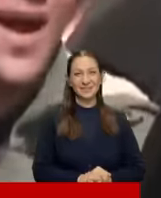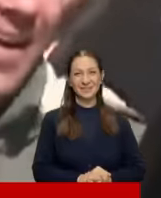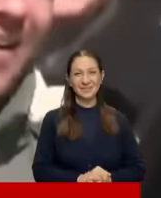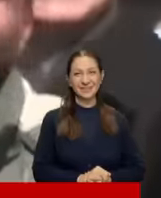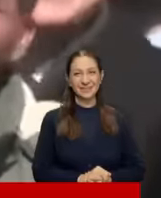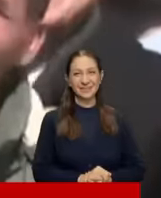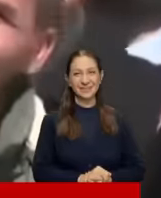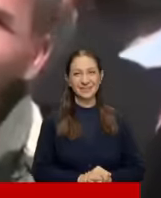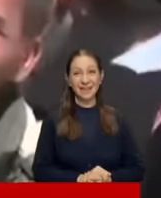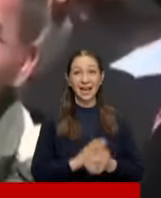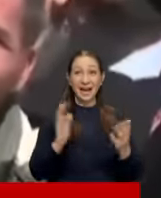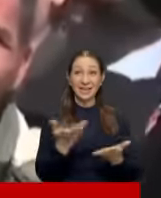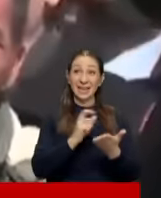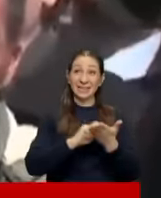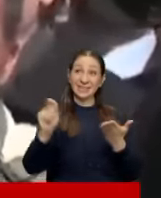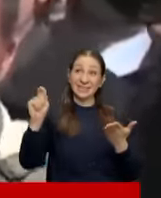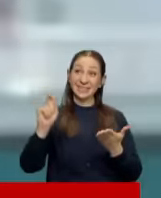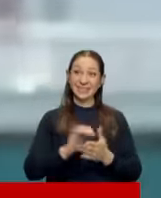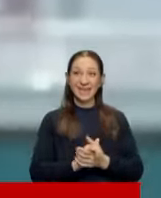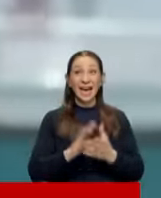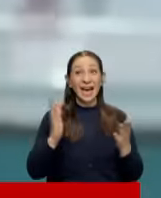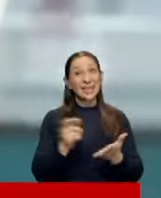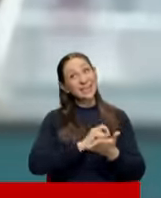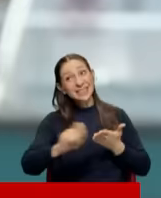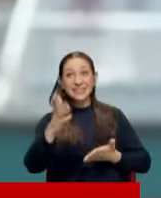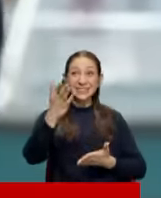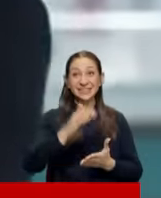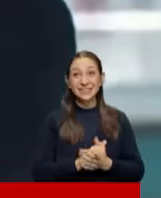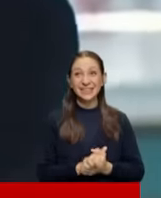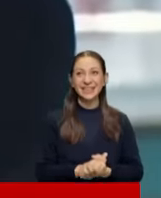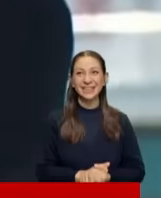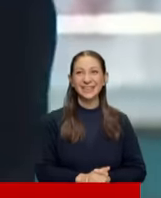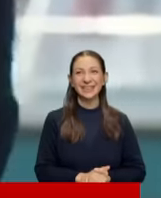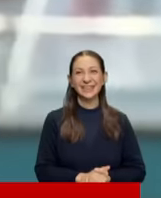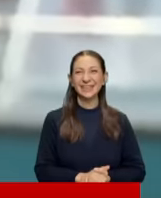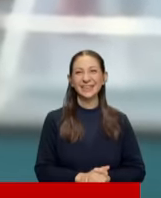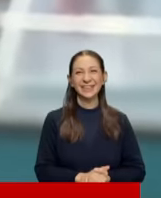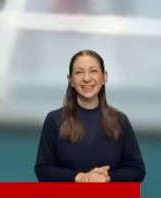olacak Hadi yaz Hadi yaz